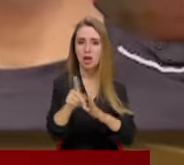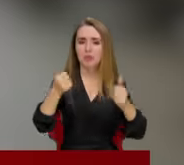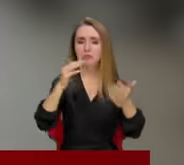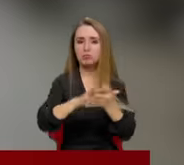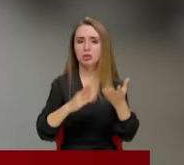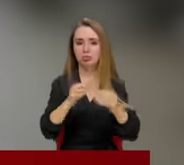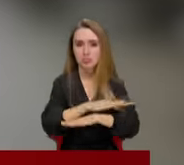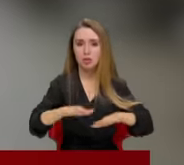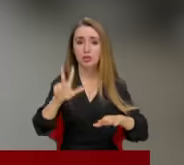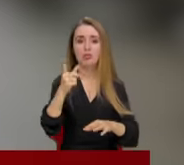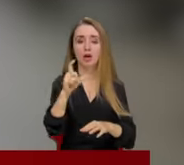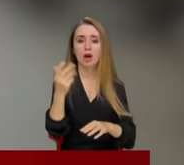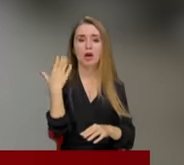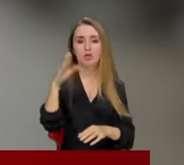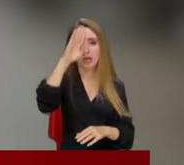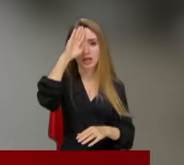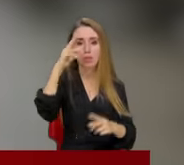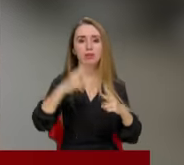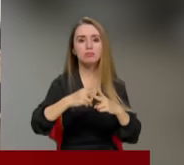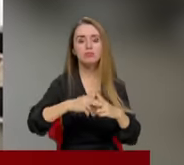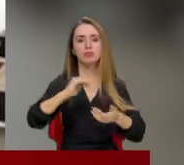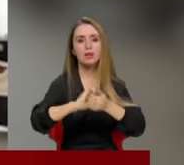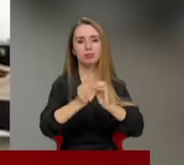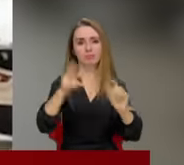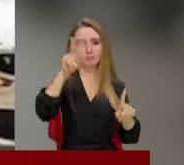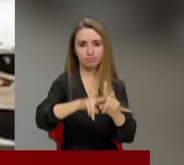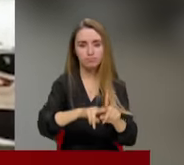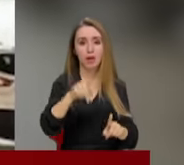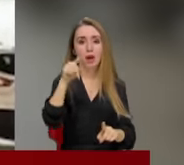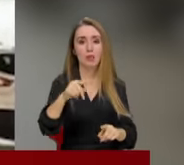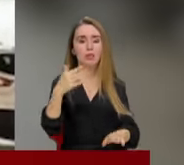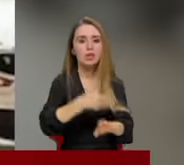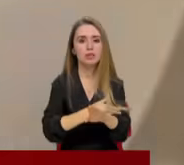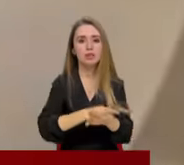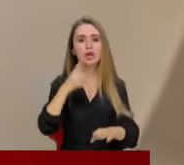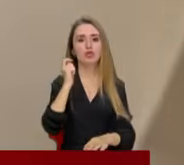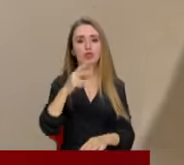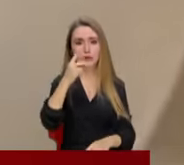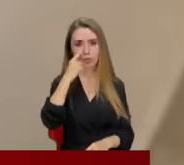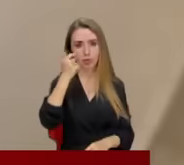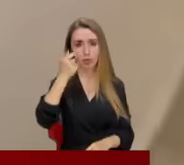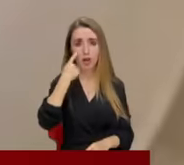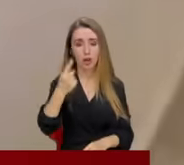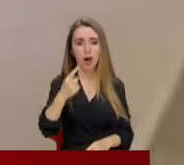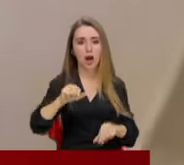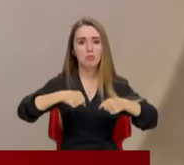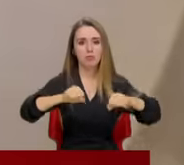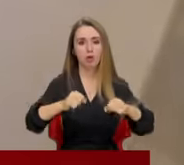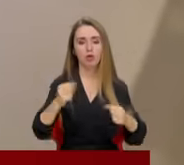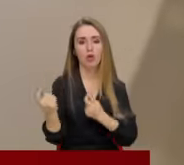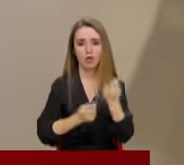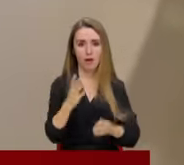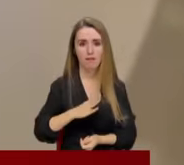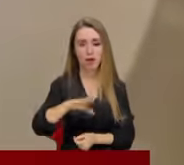olmuş, henüz 3 ay önce İstanbul Emniyet Teşkilatı'na katılmıştı. Önleyici Hizmetler Şube Müdürlüğü'nde Yunus ekipleri bünyesinde görev